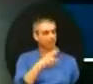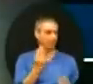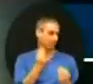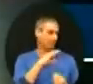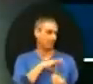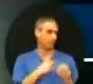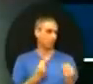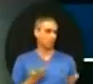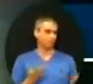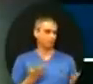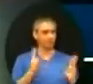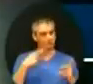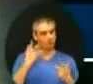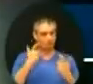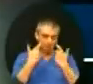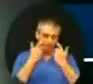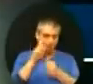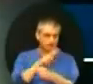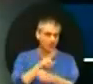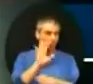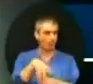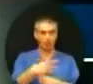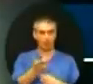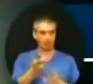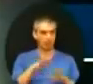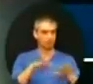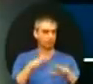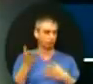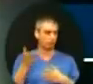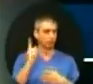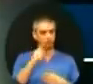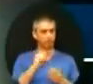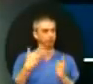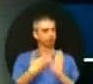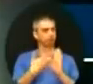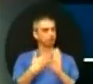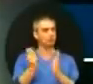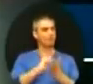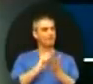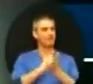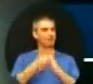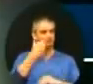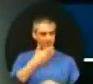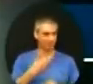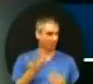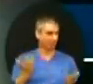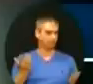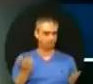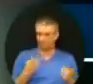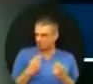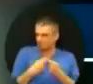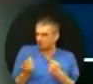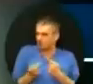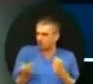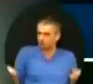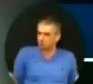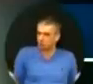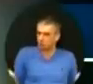הכוס המלאה, שיהיה יותר פיקוח על הממשלה, שיהיו שימועים לפקידים בכירים, שיהיה פיקוח. מה זה